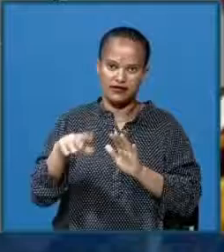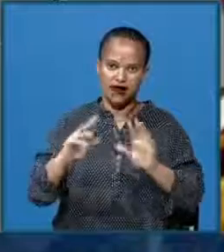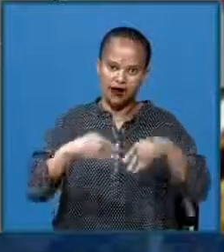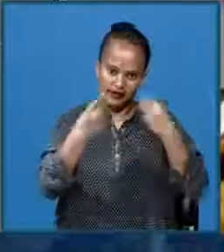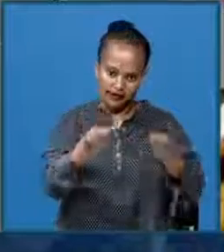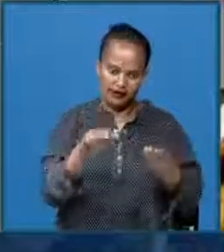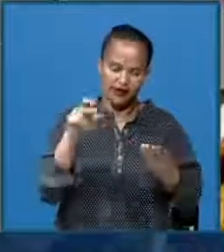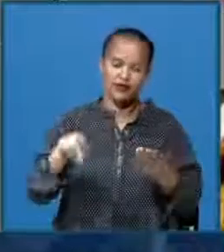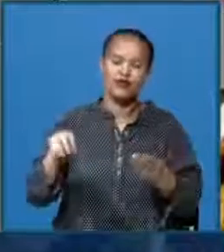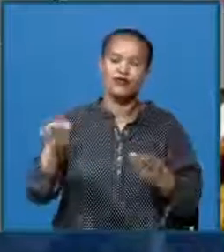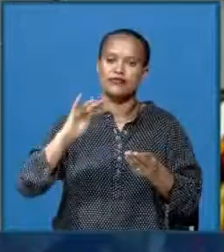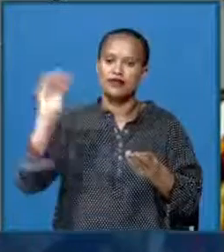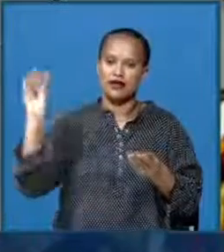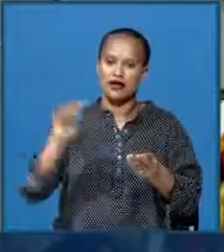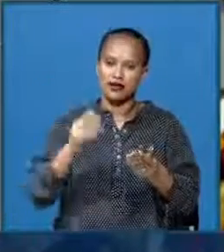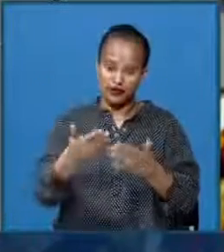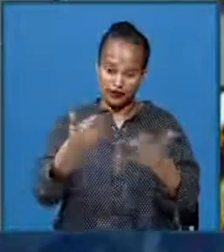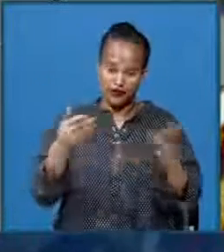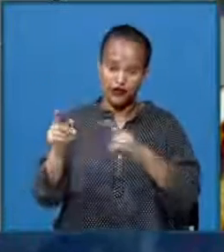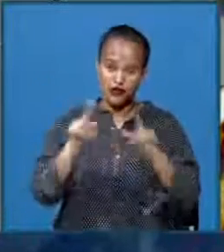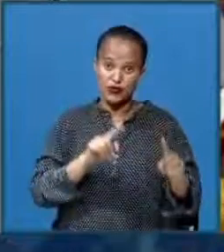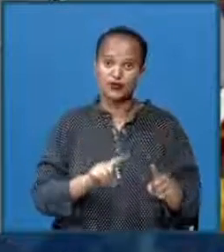ኢና።